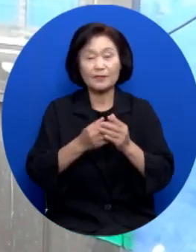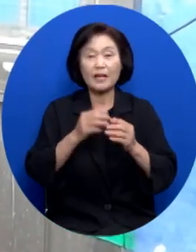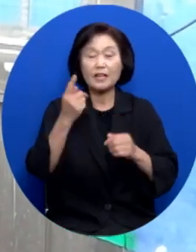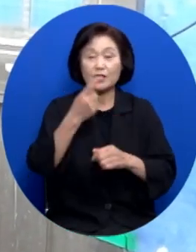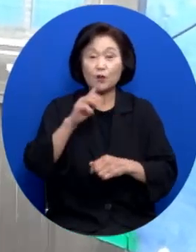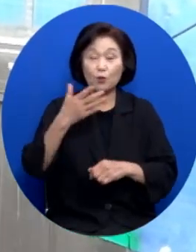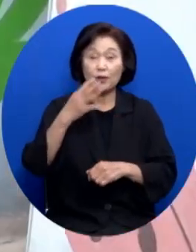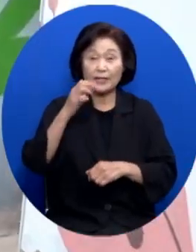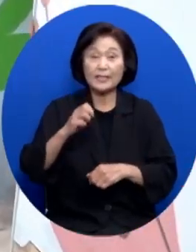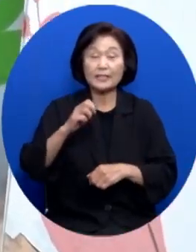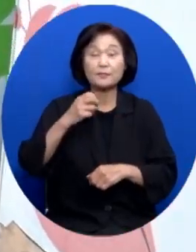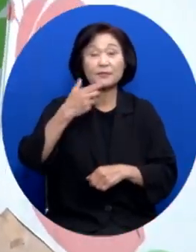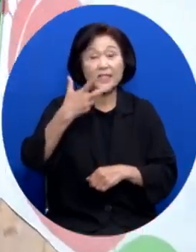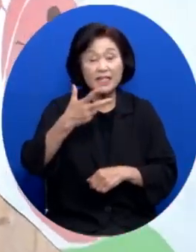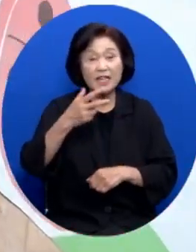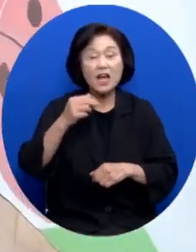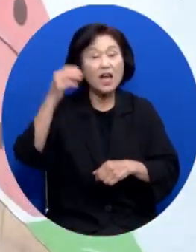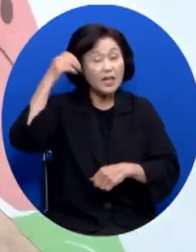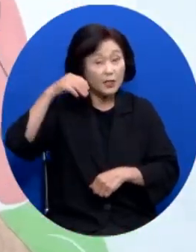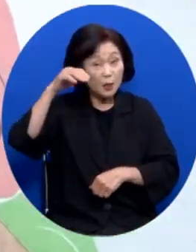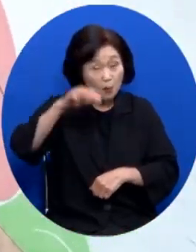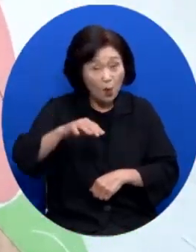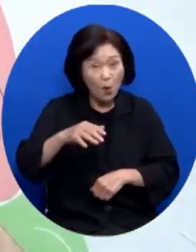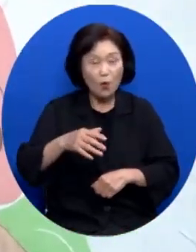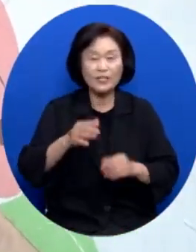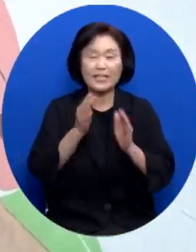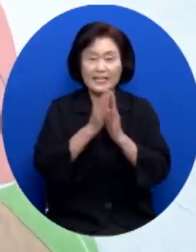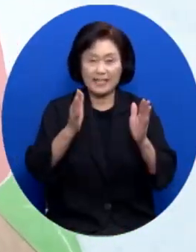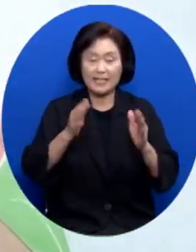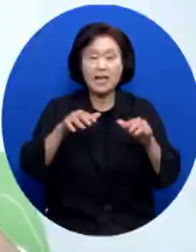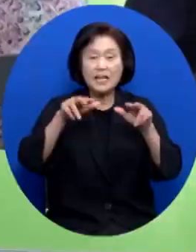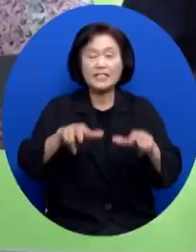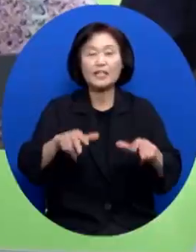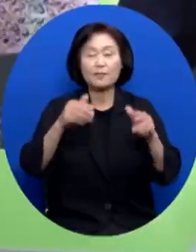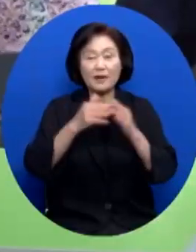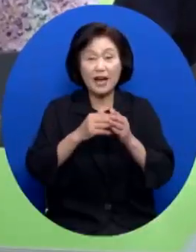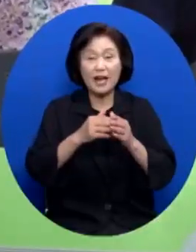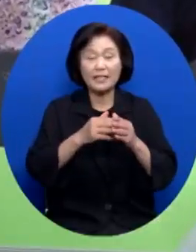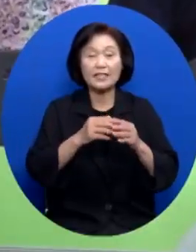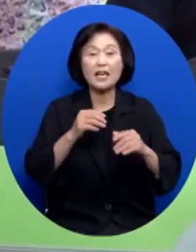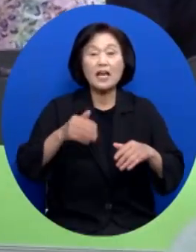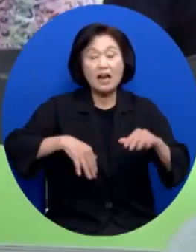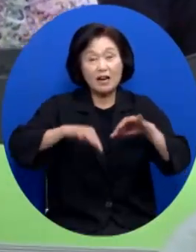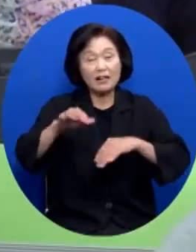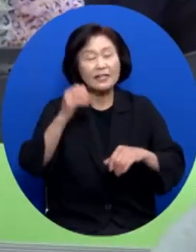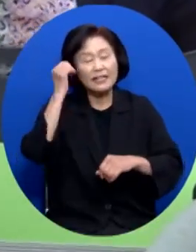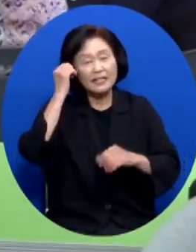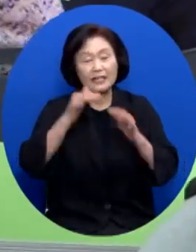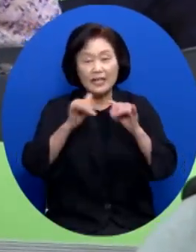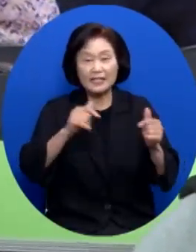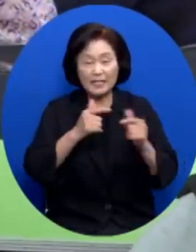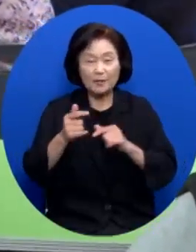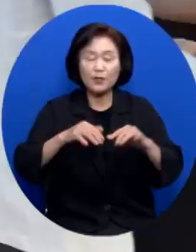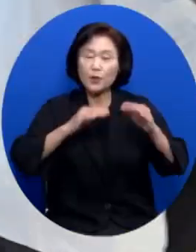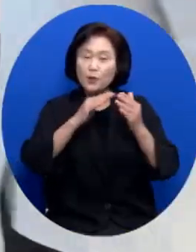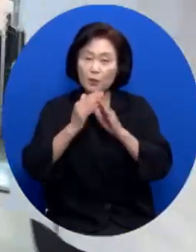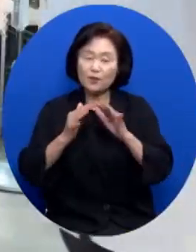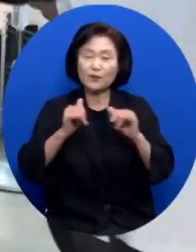1987년 영등포역 인근에 개척해 현재까지 노숙인과 쪽방촌 주민들을 위해 무료급식을 제공해 오고 있습니다.